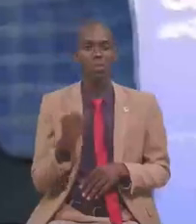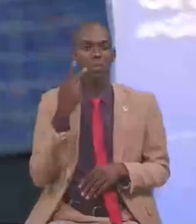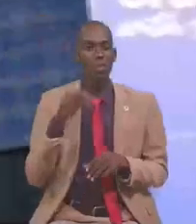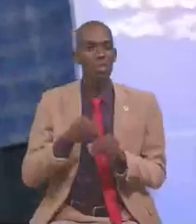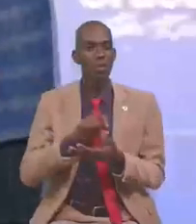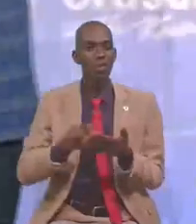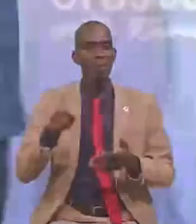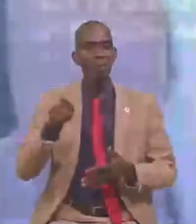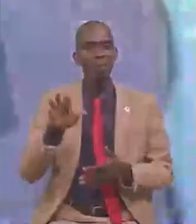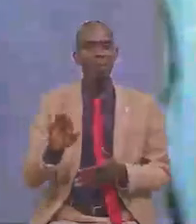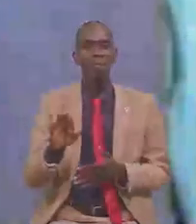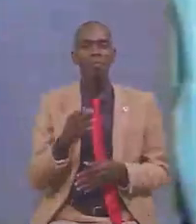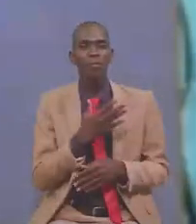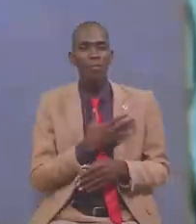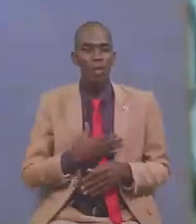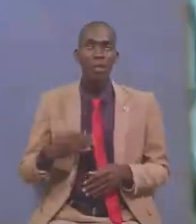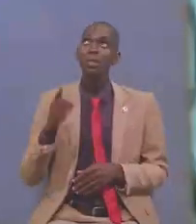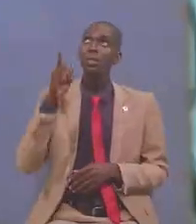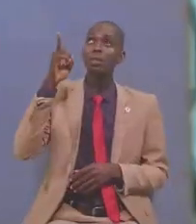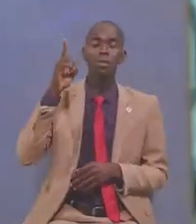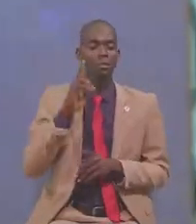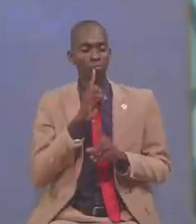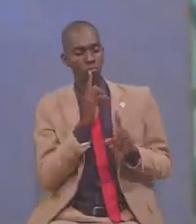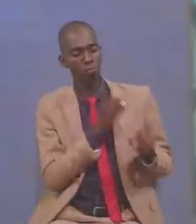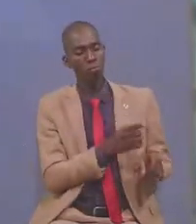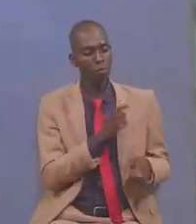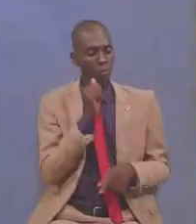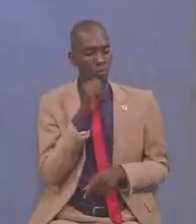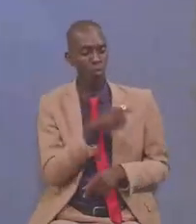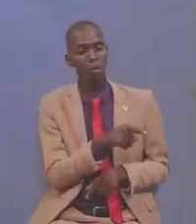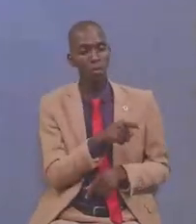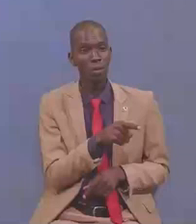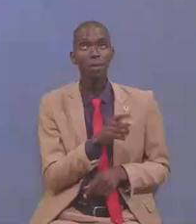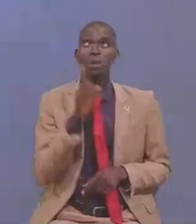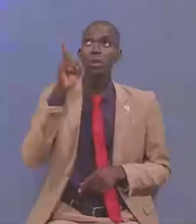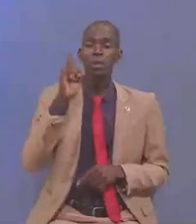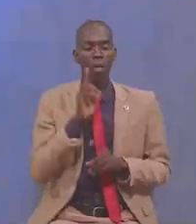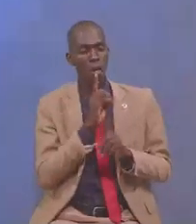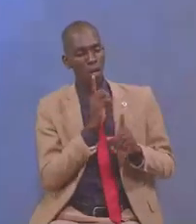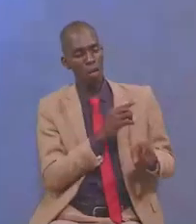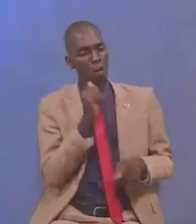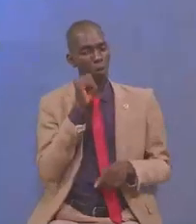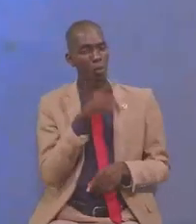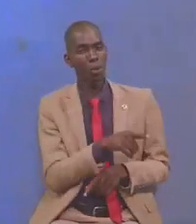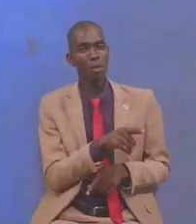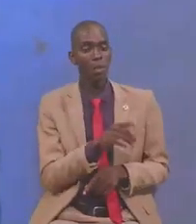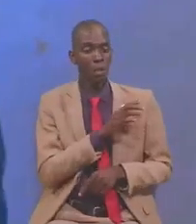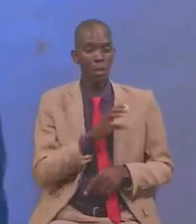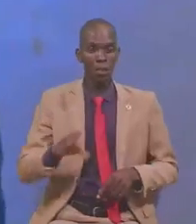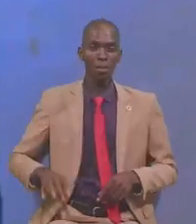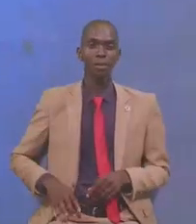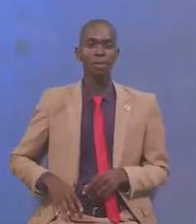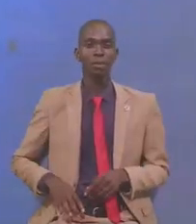29 dit, alors il lui dit, Christ,